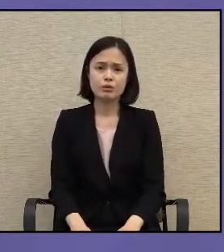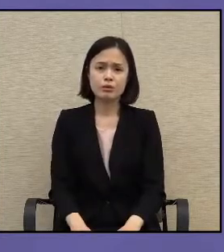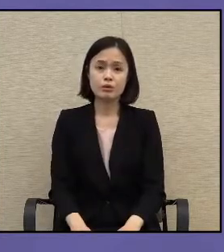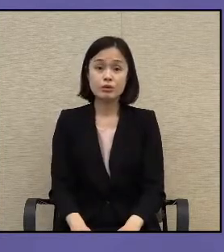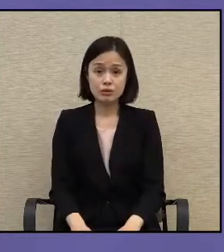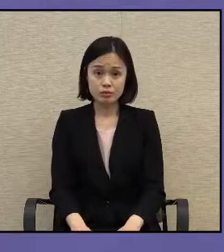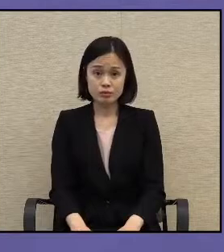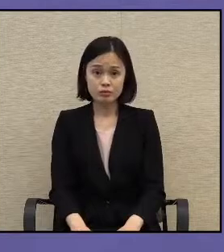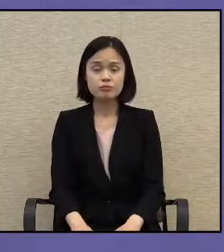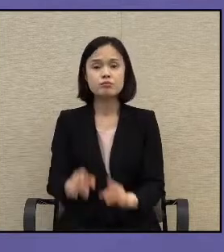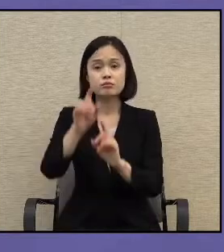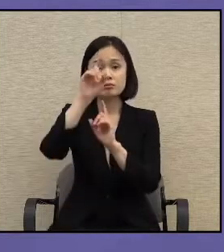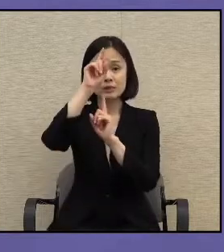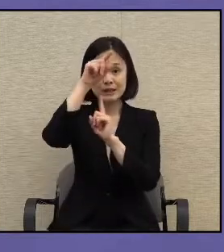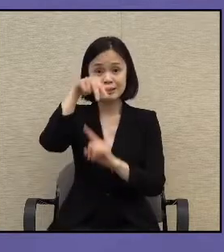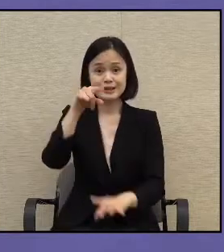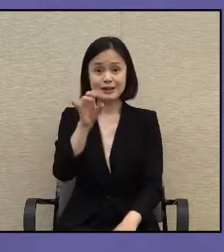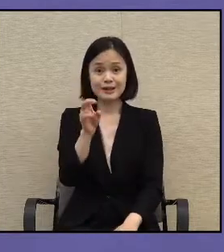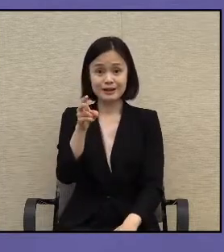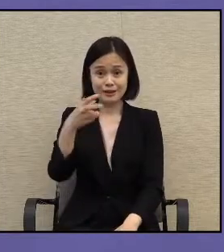이야기를 이렇게 번역을 했는데